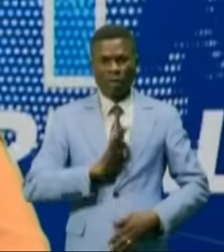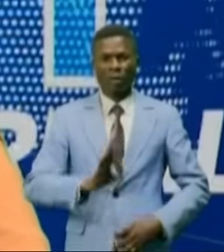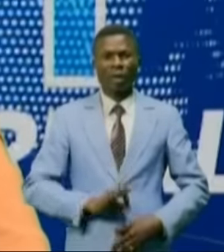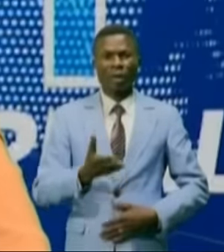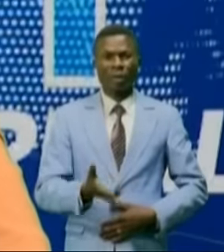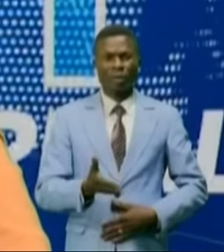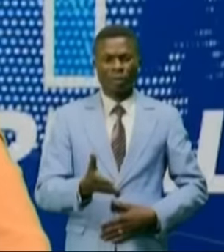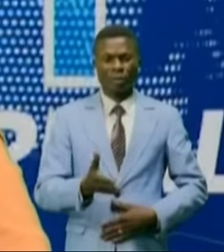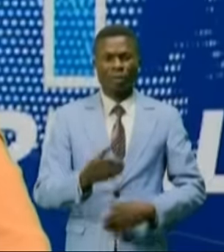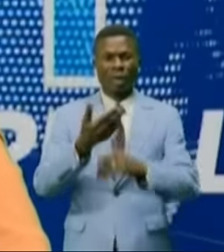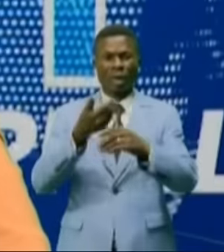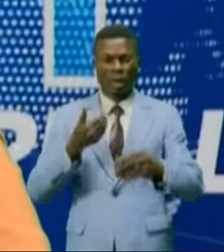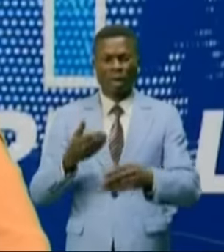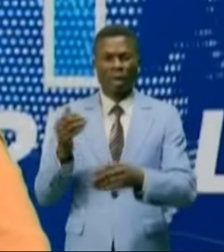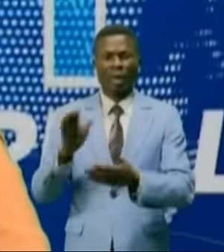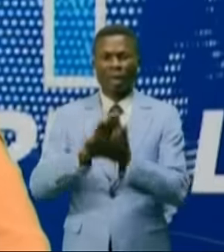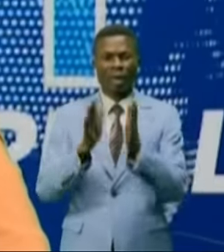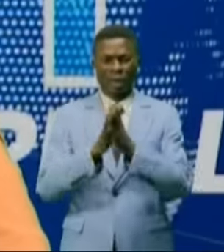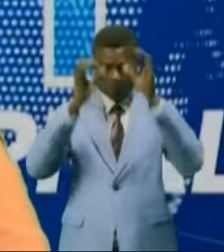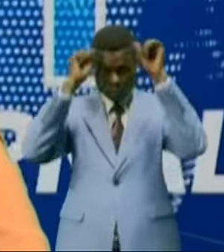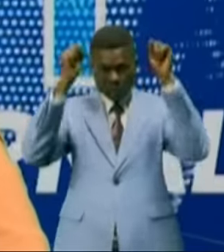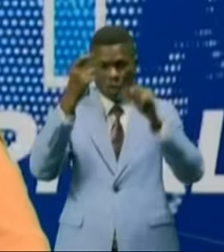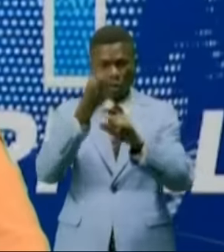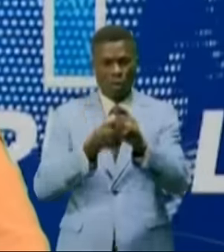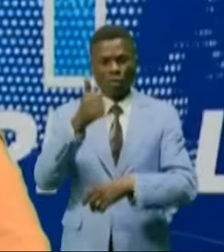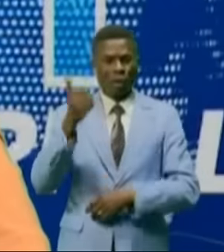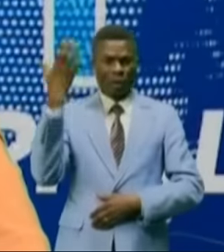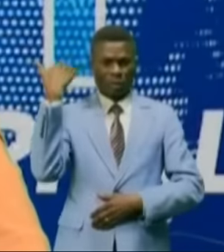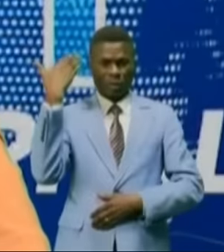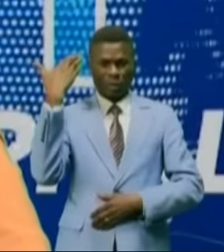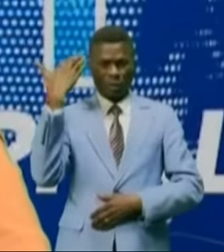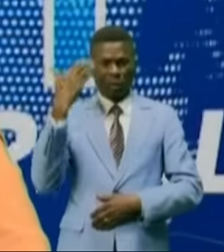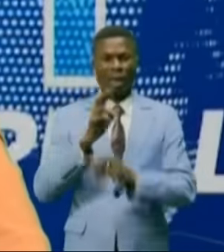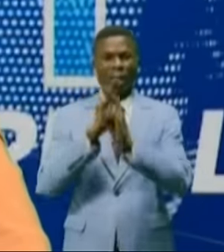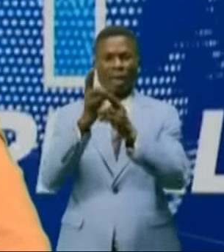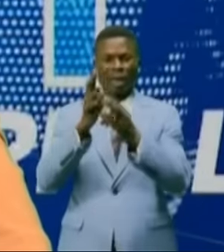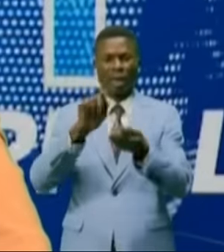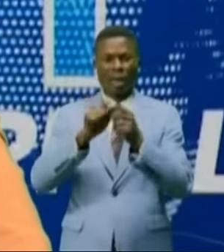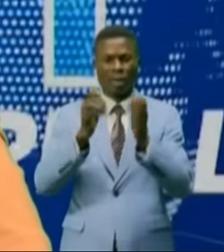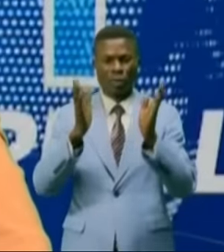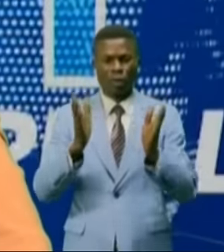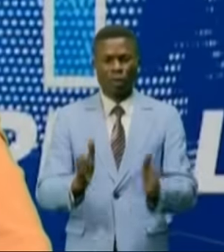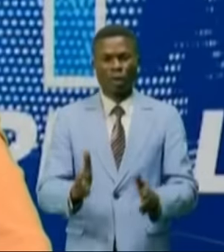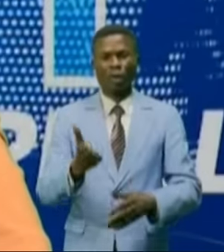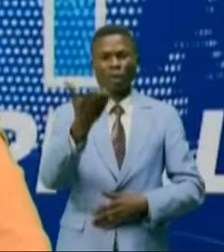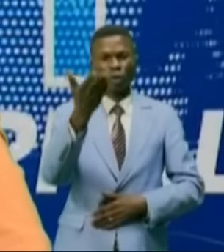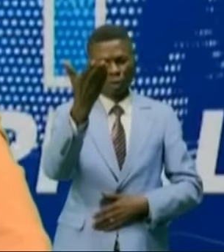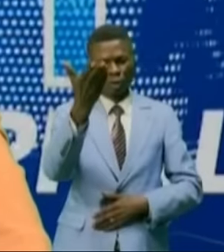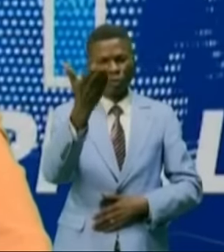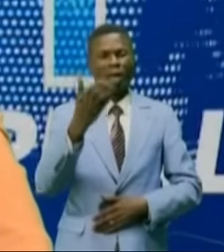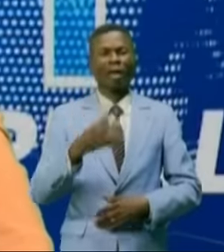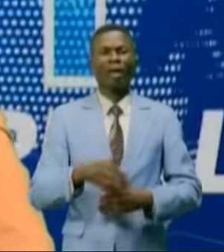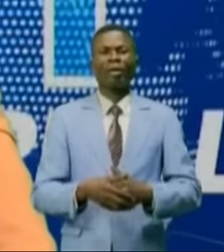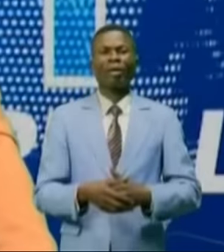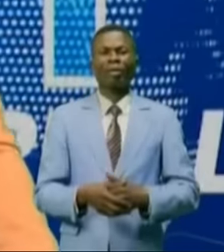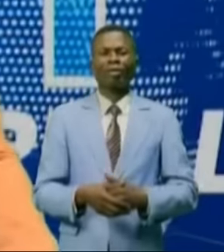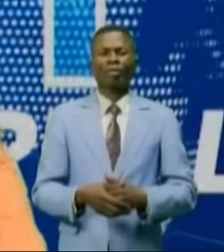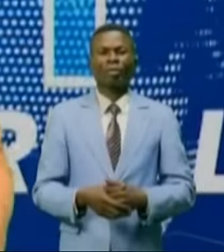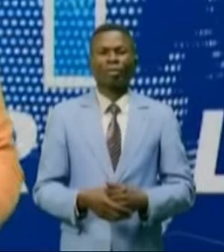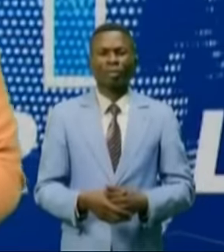Tshisekedi lors de son investiture en janvier dernier. Un reportage que signent Annie Balaka et Françoise